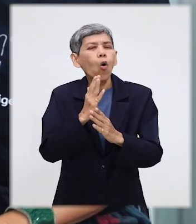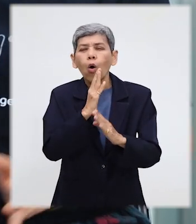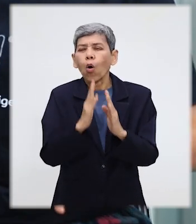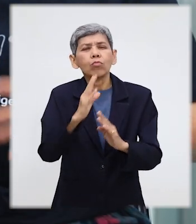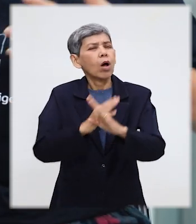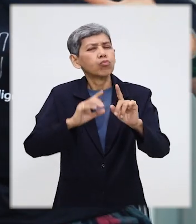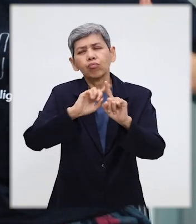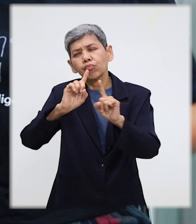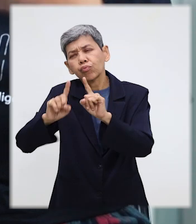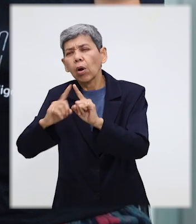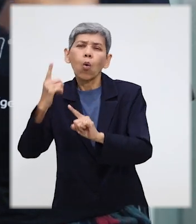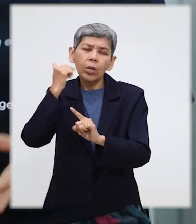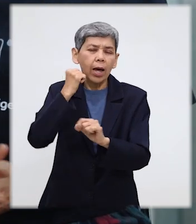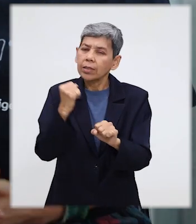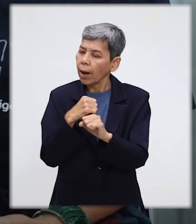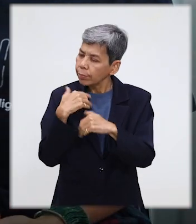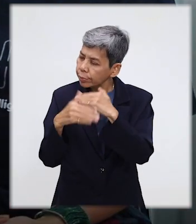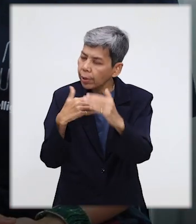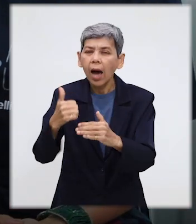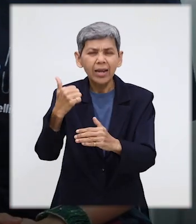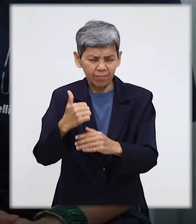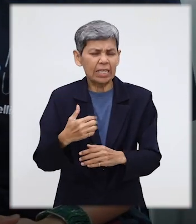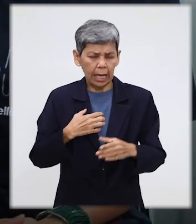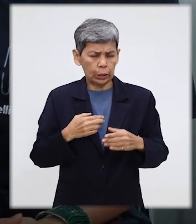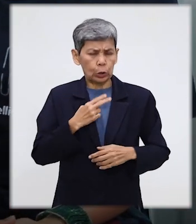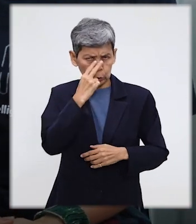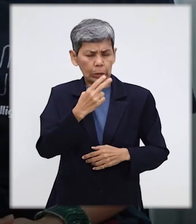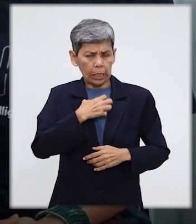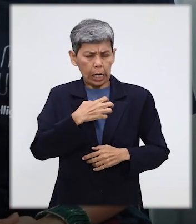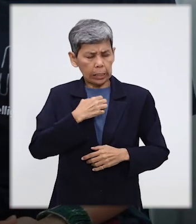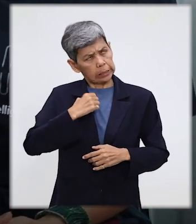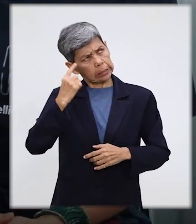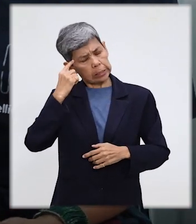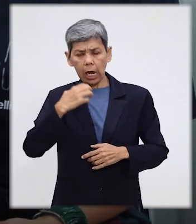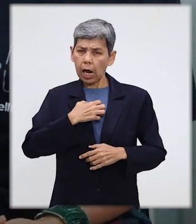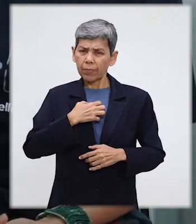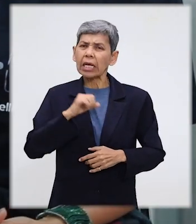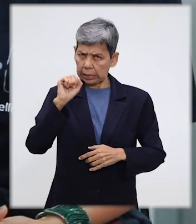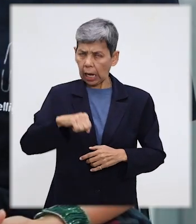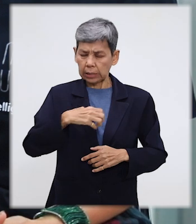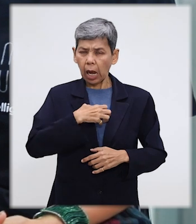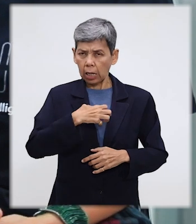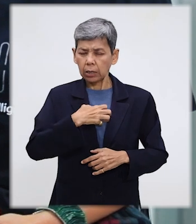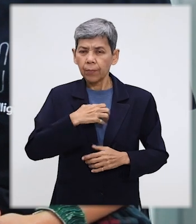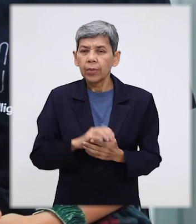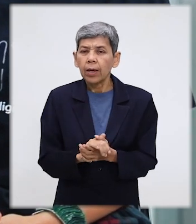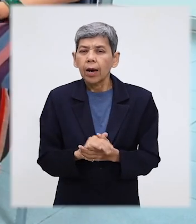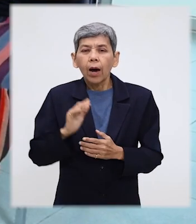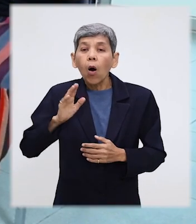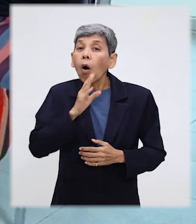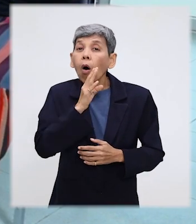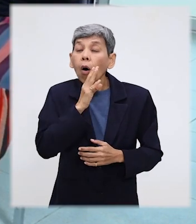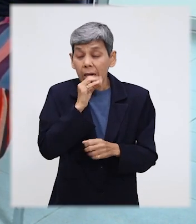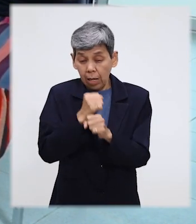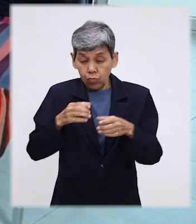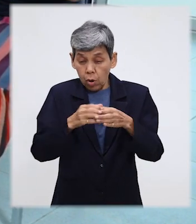คนหลายๆแบบแล้วก็เติบโตไปด้วยกันได้อันนี้ก็เป็นสิ่งที่น่าสนใจมีคนขายไอเดียเรื่องนี้เรื่องเราใช่เลยเพราะสุดท้ายแล้วเนี่ย